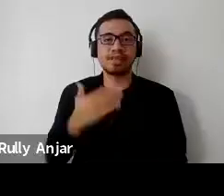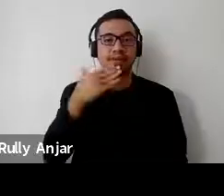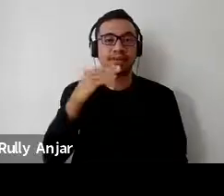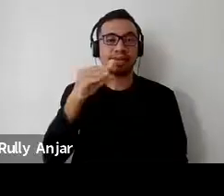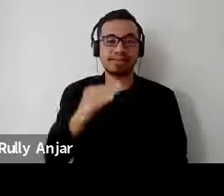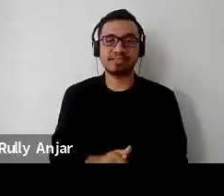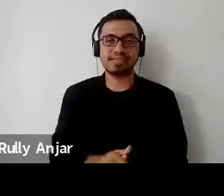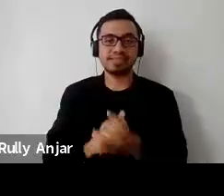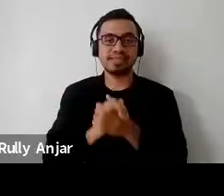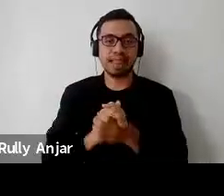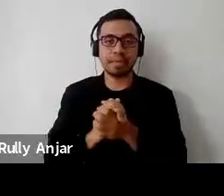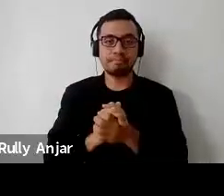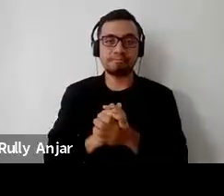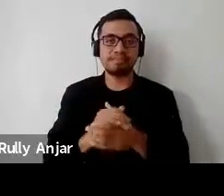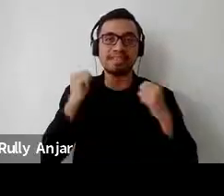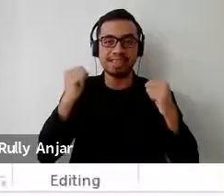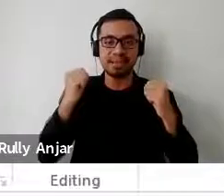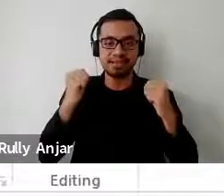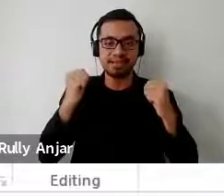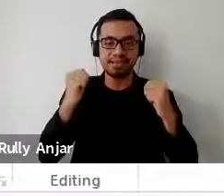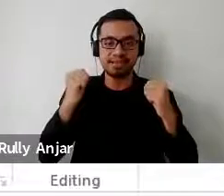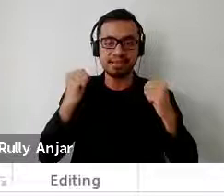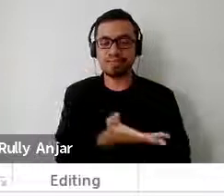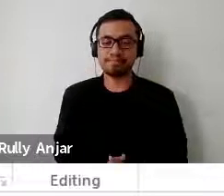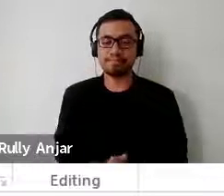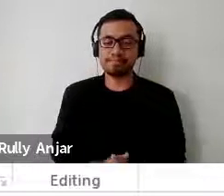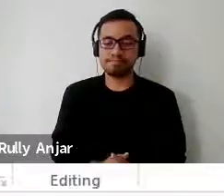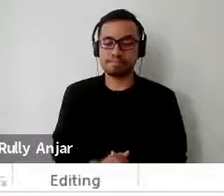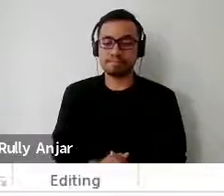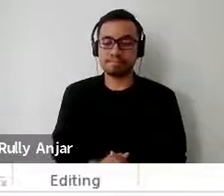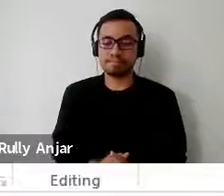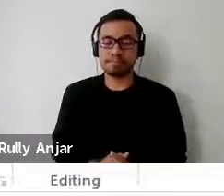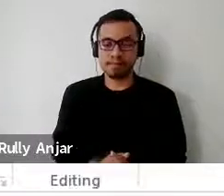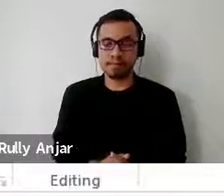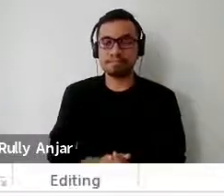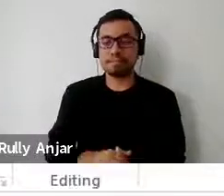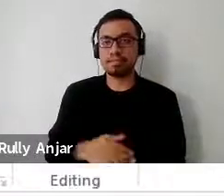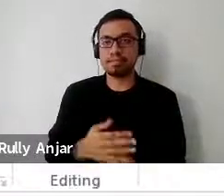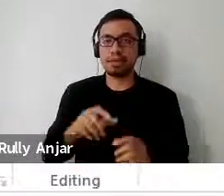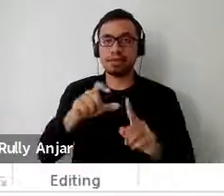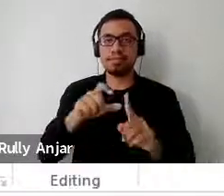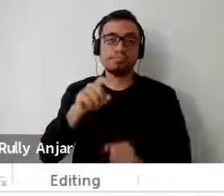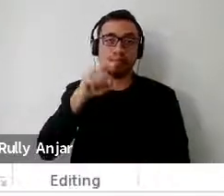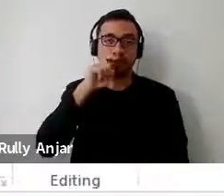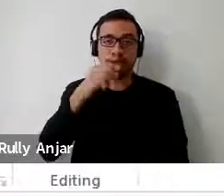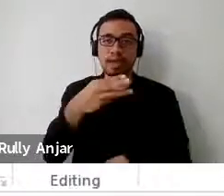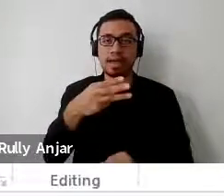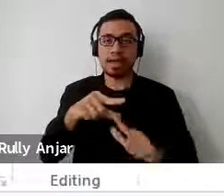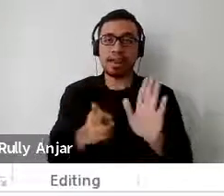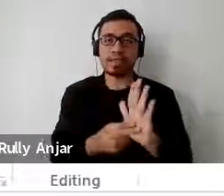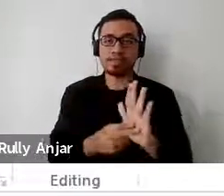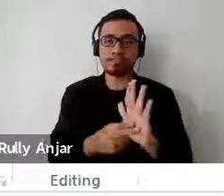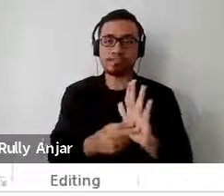salam sejahtera. Yang terhormat Bapak Dr. Elan Satriawan, Ketua TNP 2K.